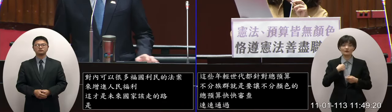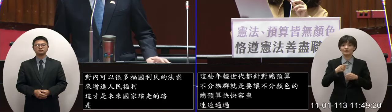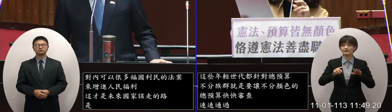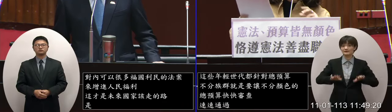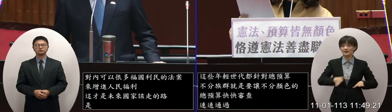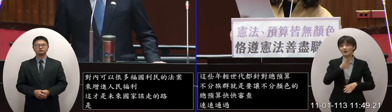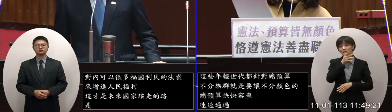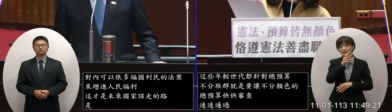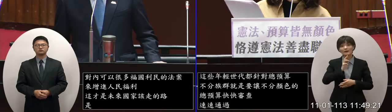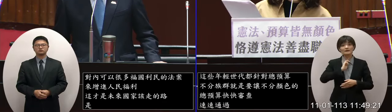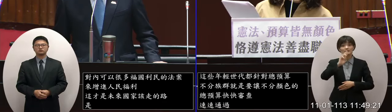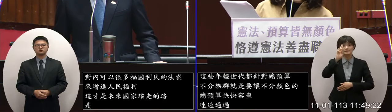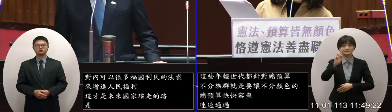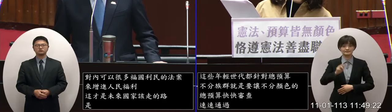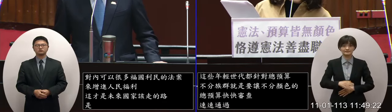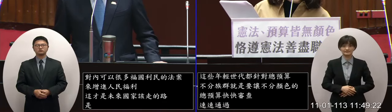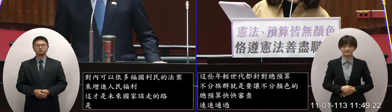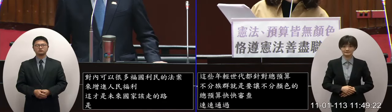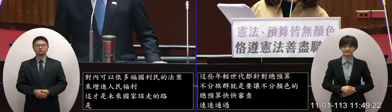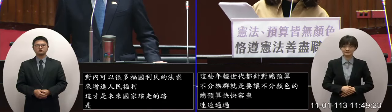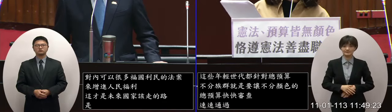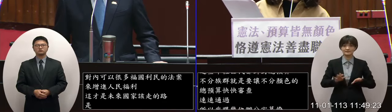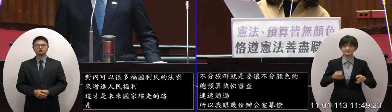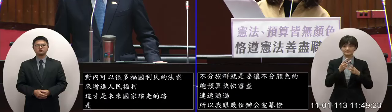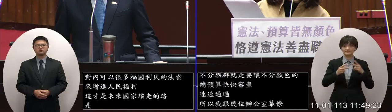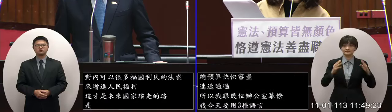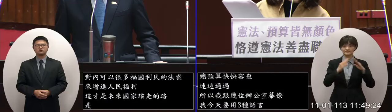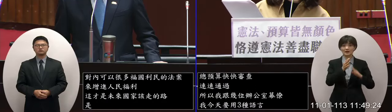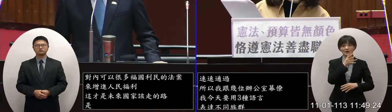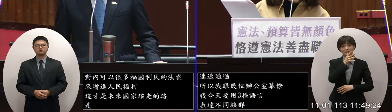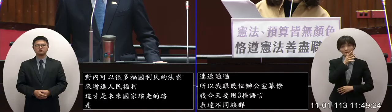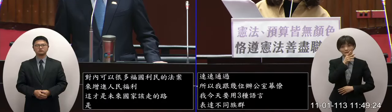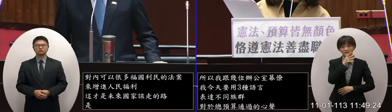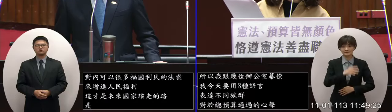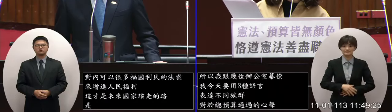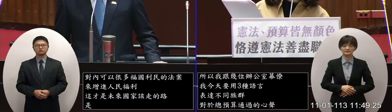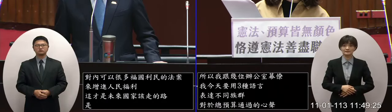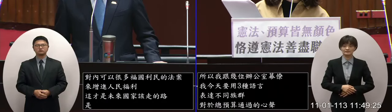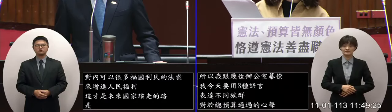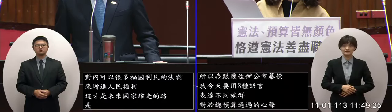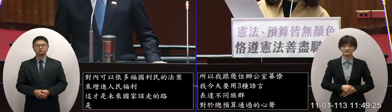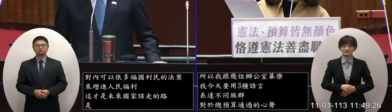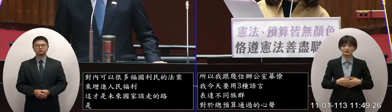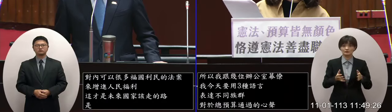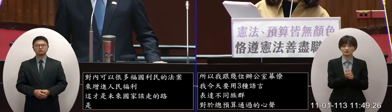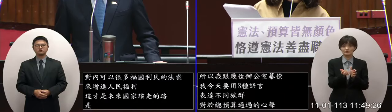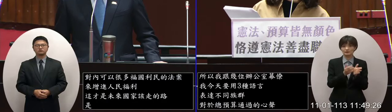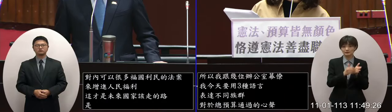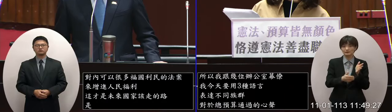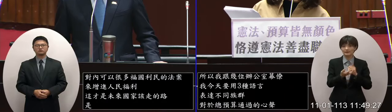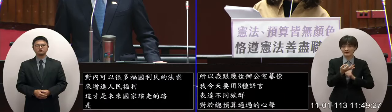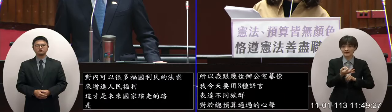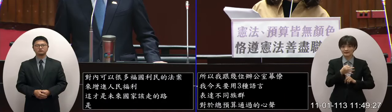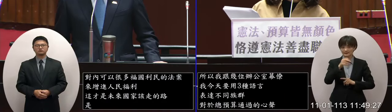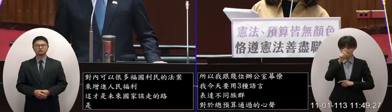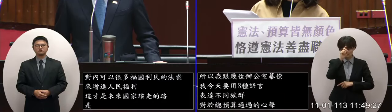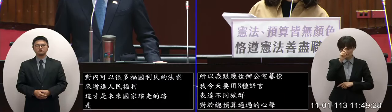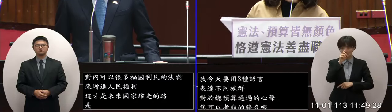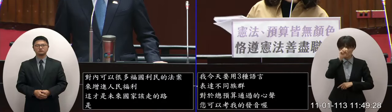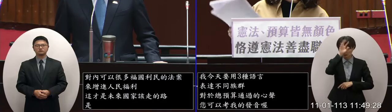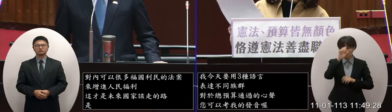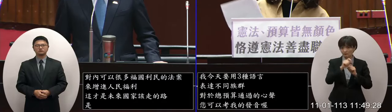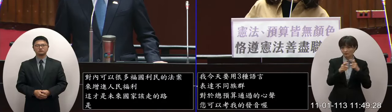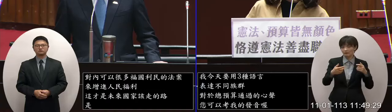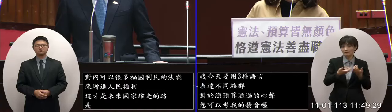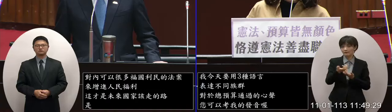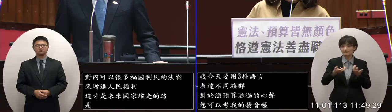哦。政府总预算案无分生母，希望夹夹审查，夹夹通